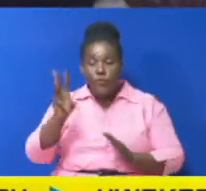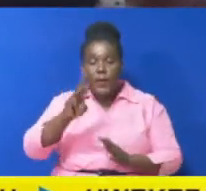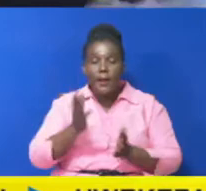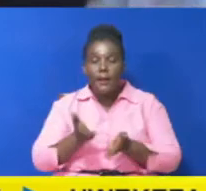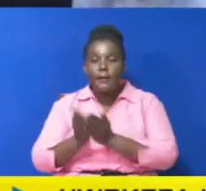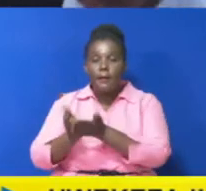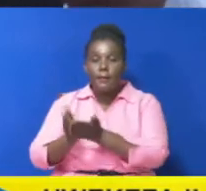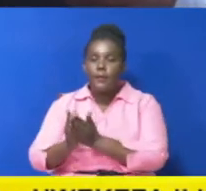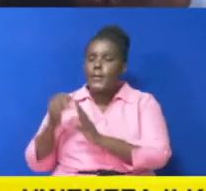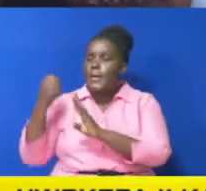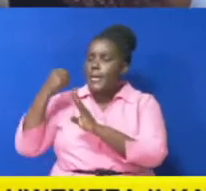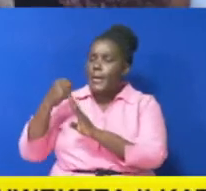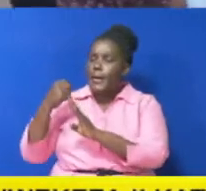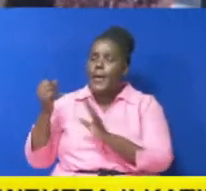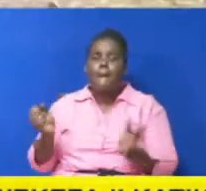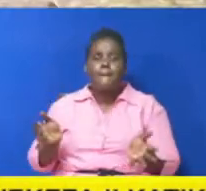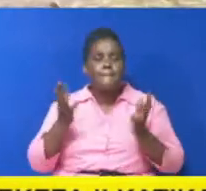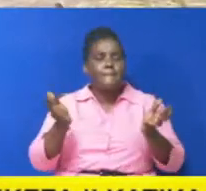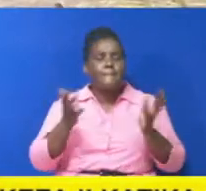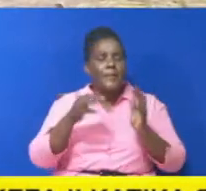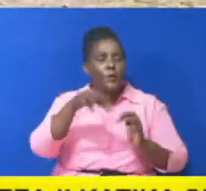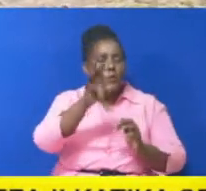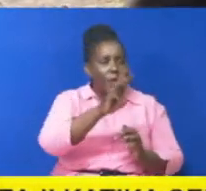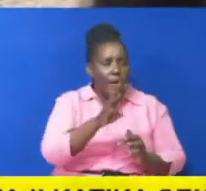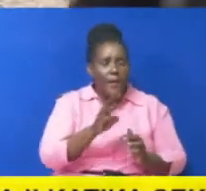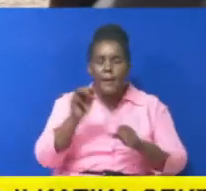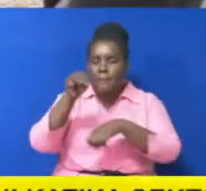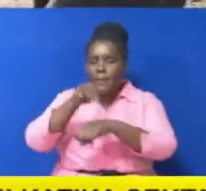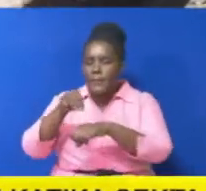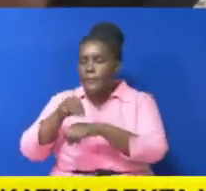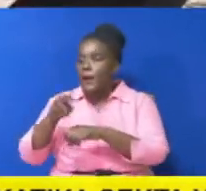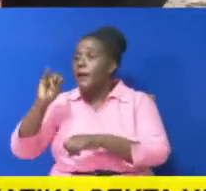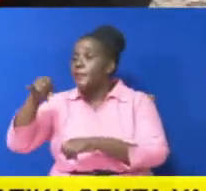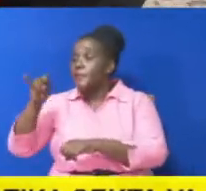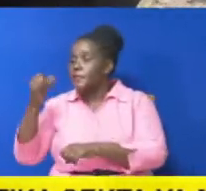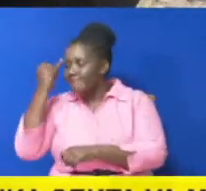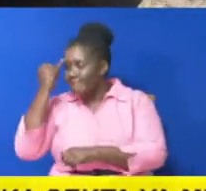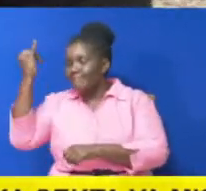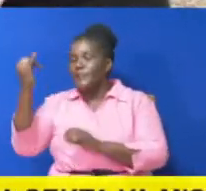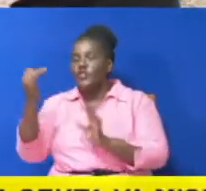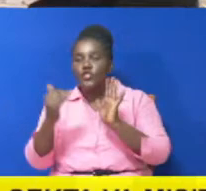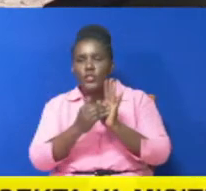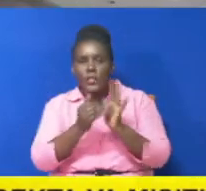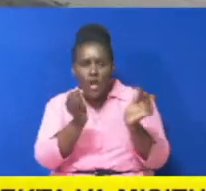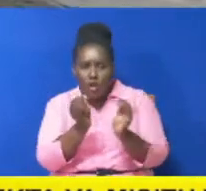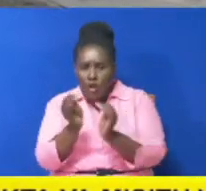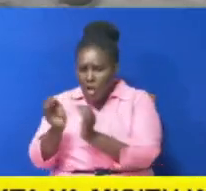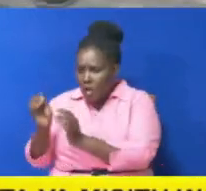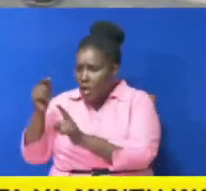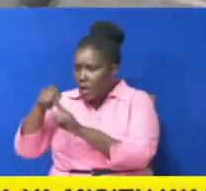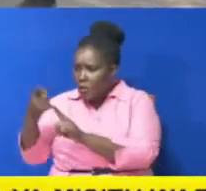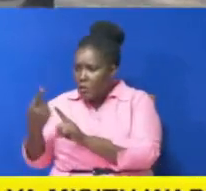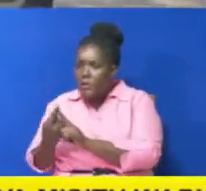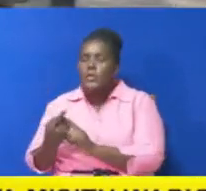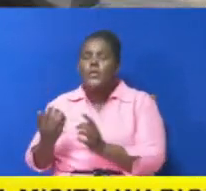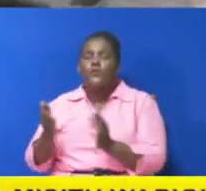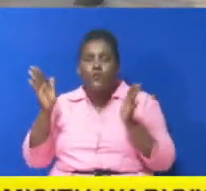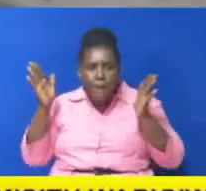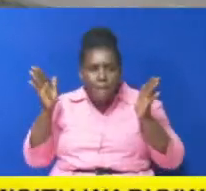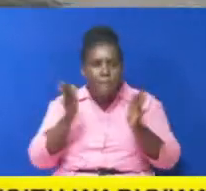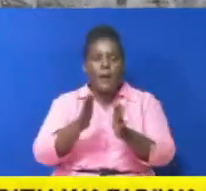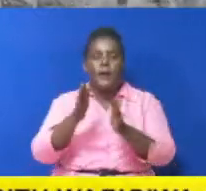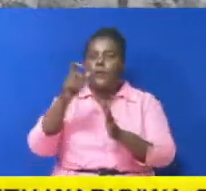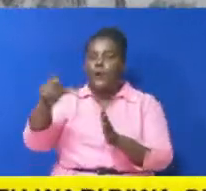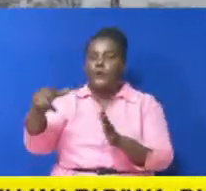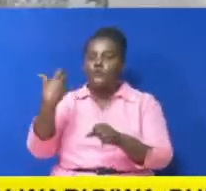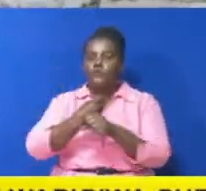Nyangasa anahimiza halmashauri za wilaya, manispaa na majiji kutunga sheria ndogo ndogo za kuhimiza wananchi kufanya usafi katika